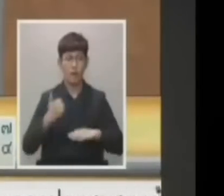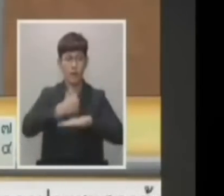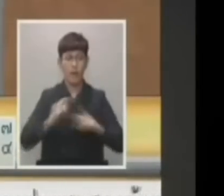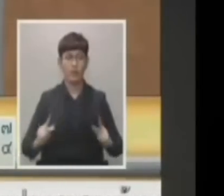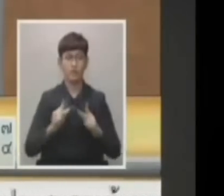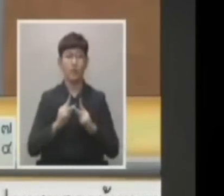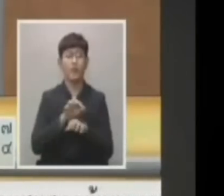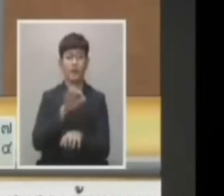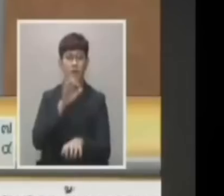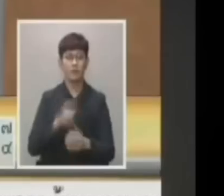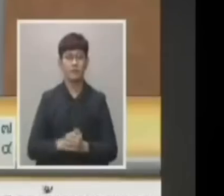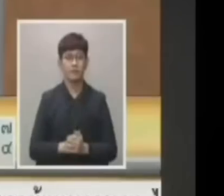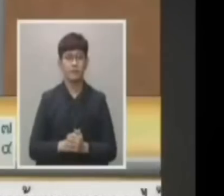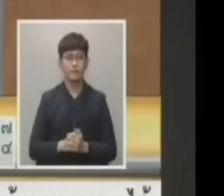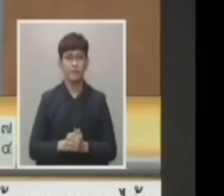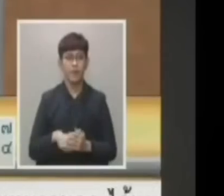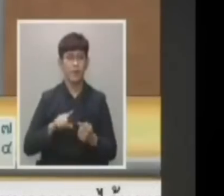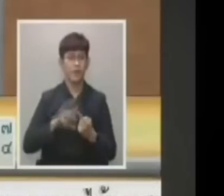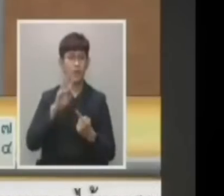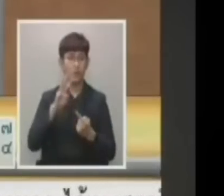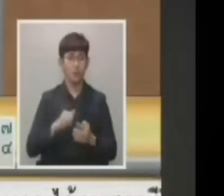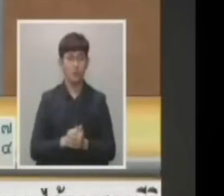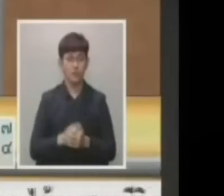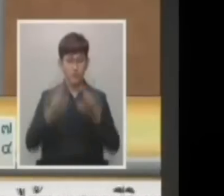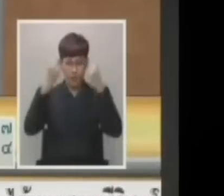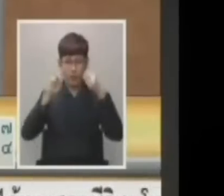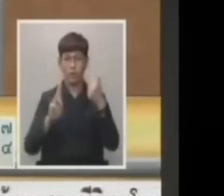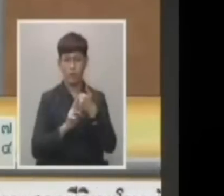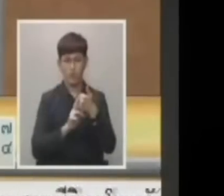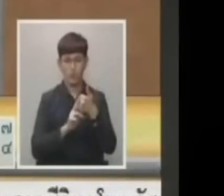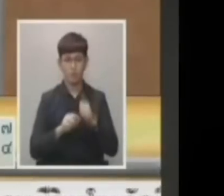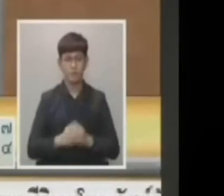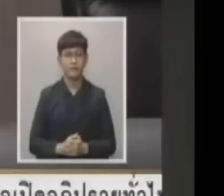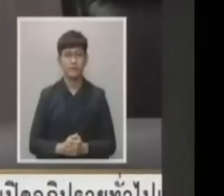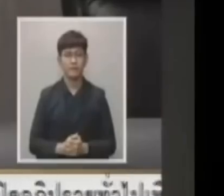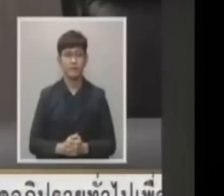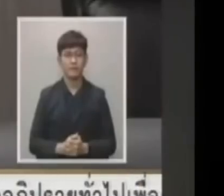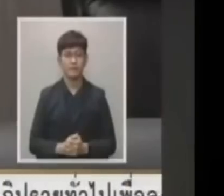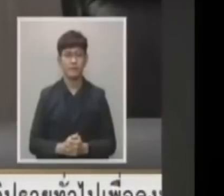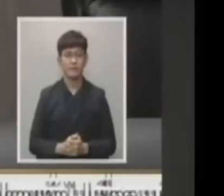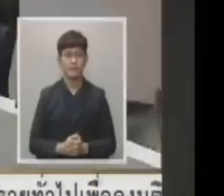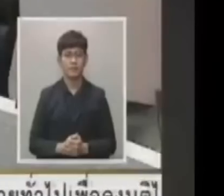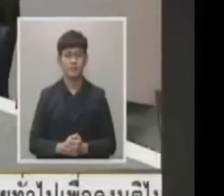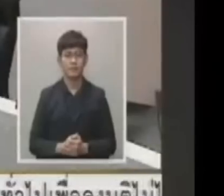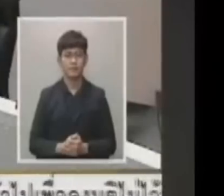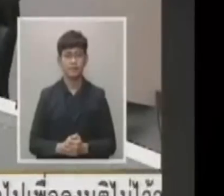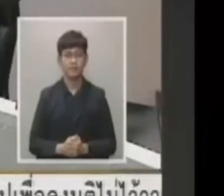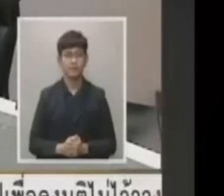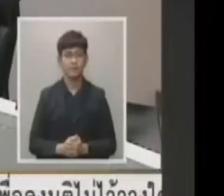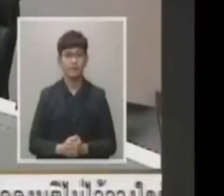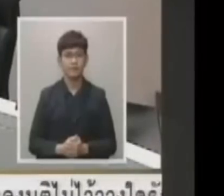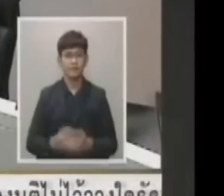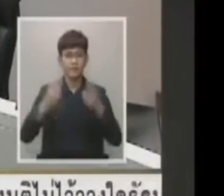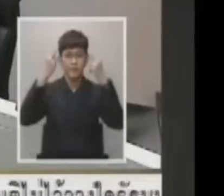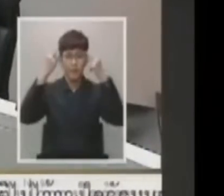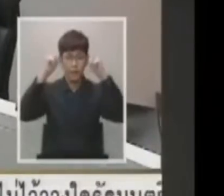6พลเอกประวิตรจันทร์โอชารองนายกรัฐมนตรีนี่เป็นลำดับที ่เอกประยุทธ์จันทร์โอชาน